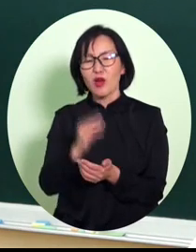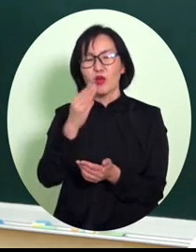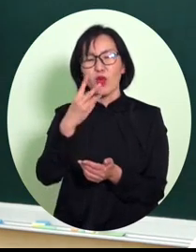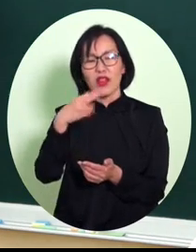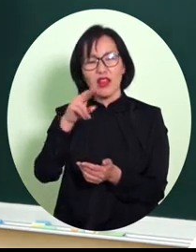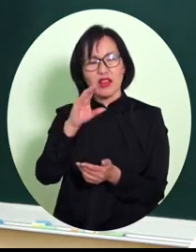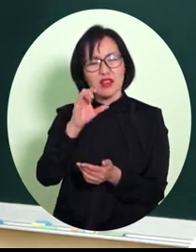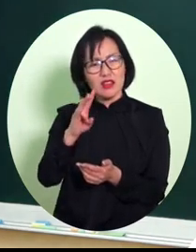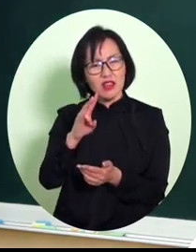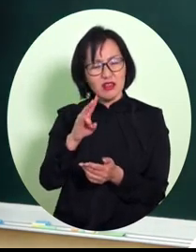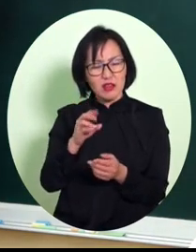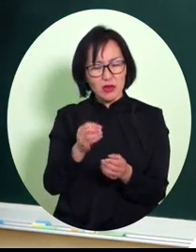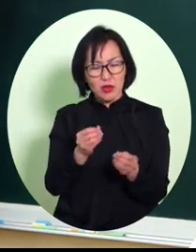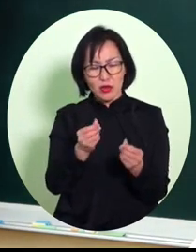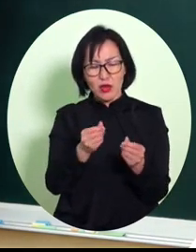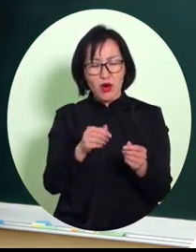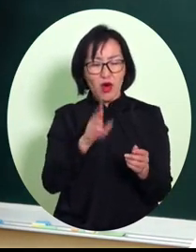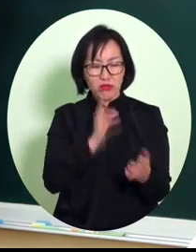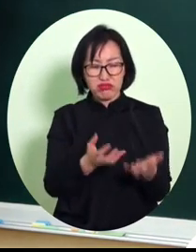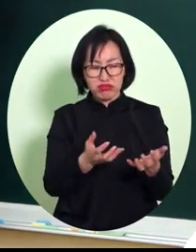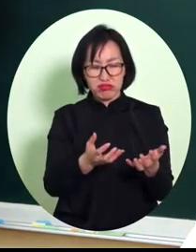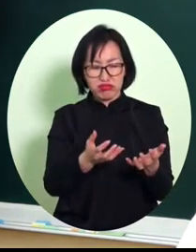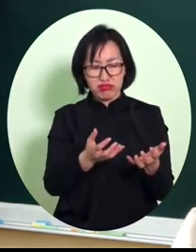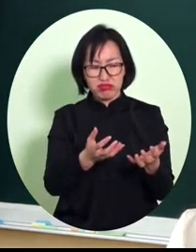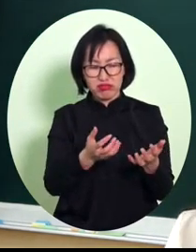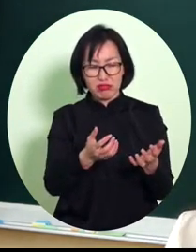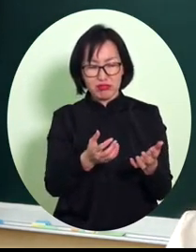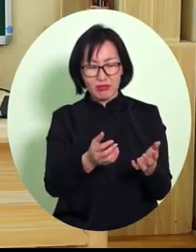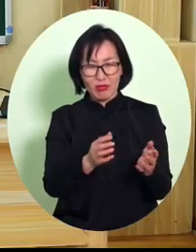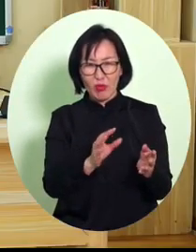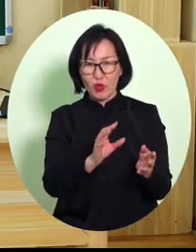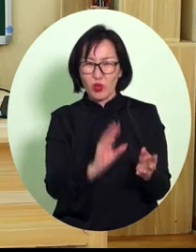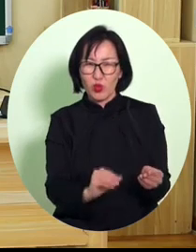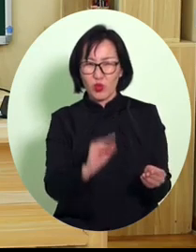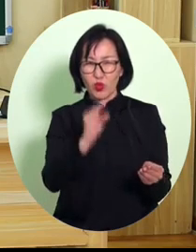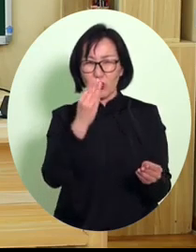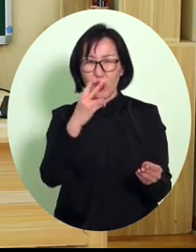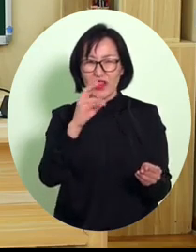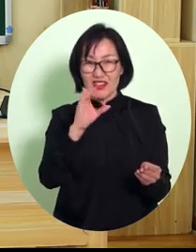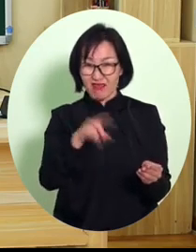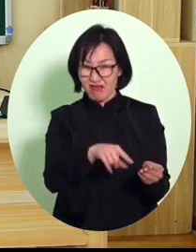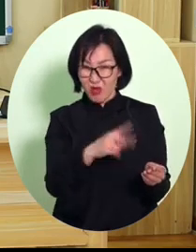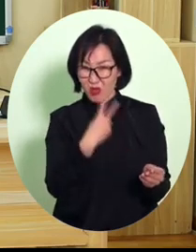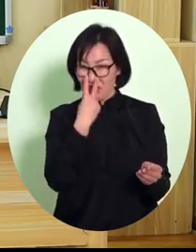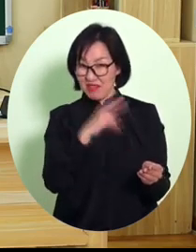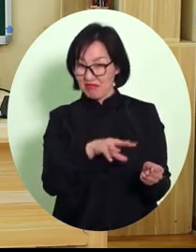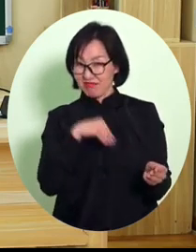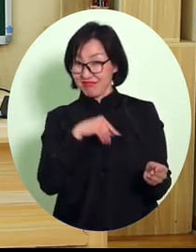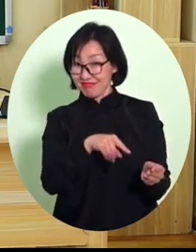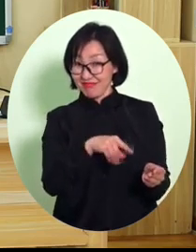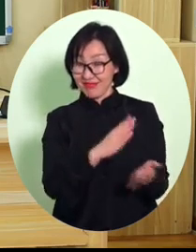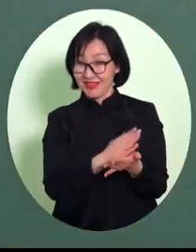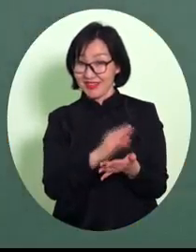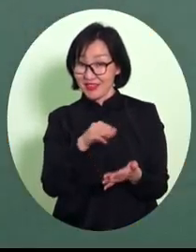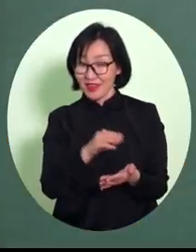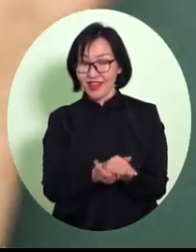Төлөгдсөн юмний үнэр хангалах гэсэн байна. Энэ нь ямар утгатай юм бол та нар юу гэж бодож байна? Төлөгдсөн юмний үнэр хангалах гэсэн байна тий.